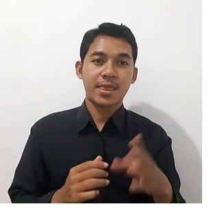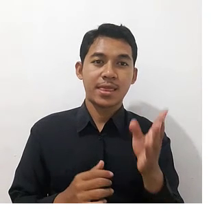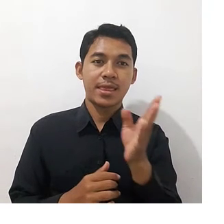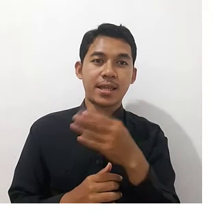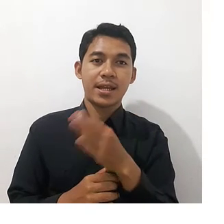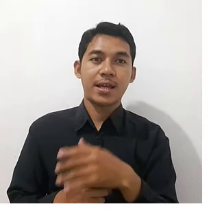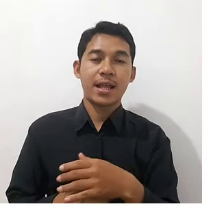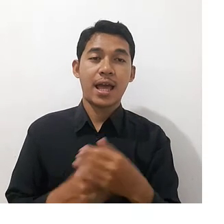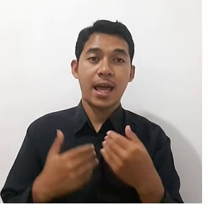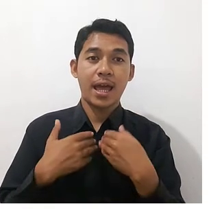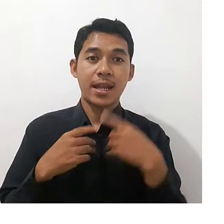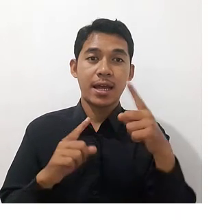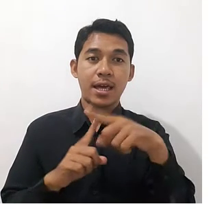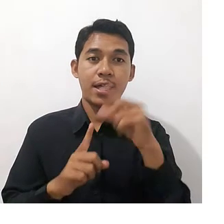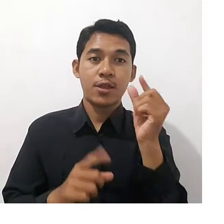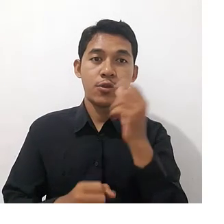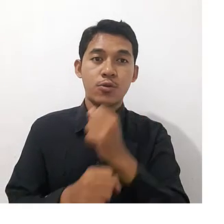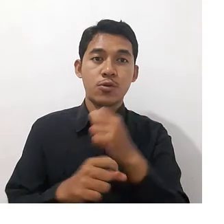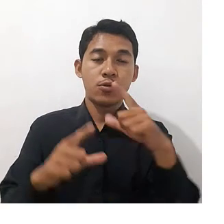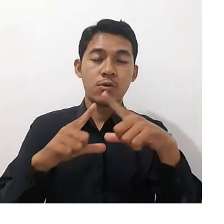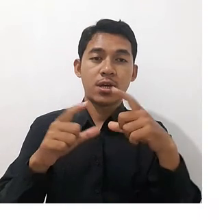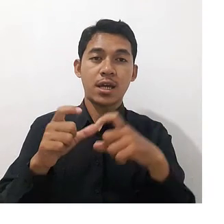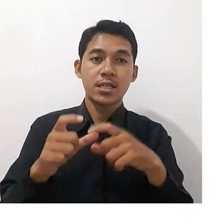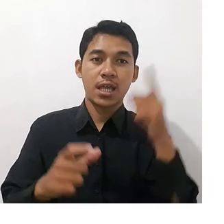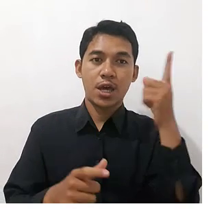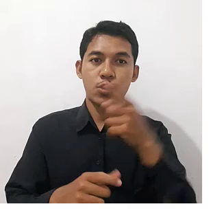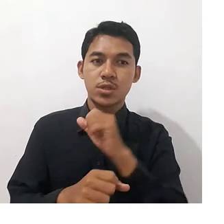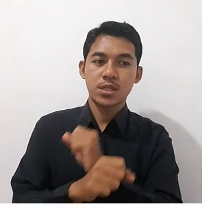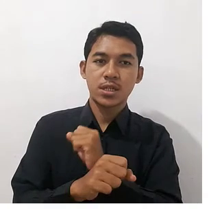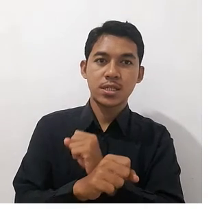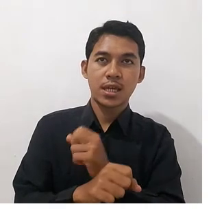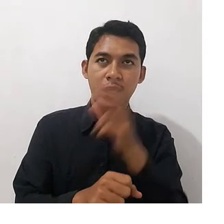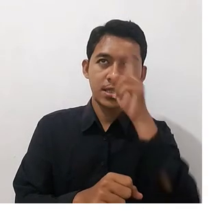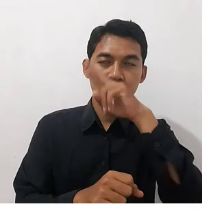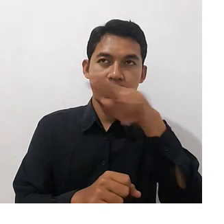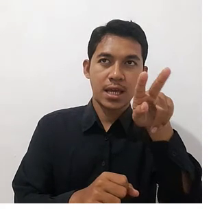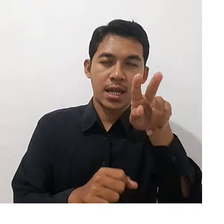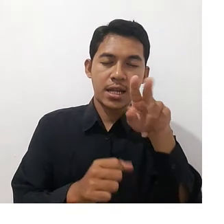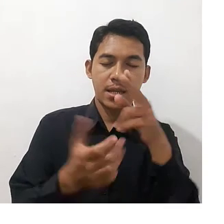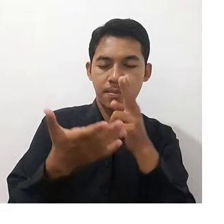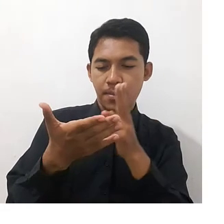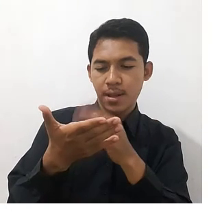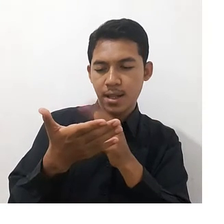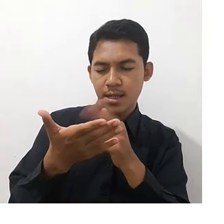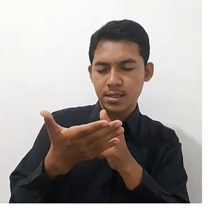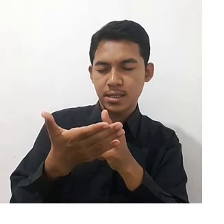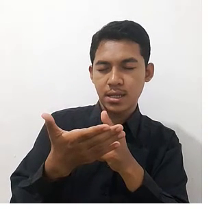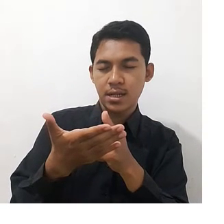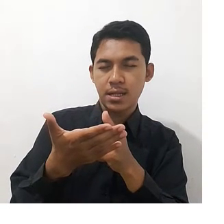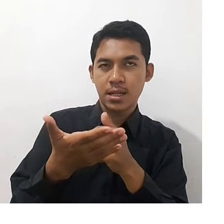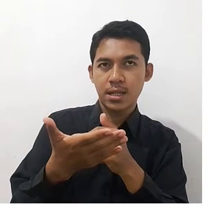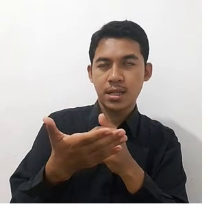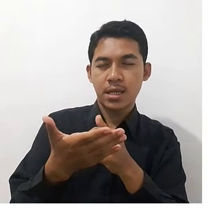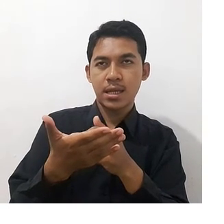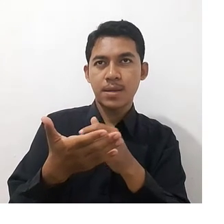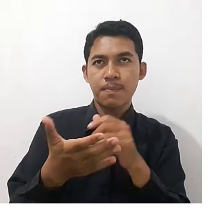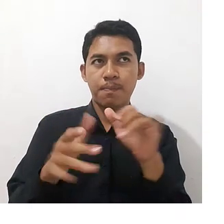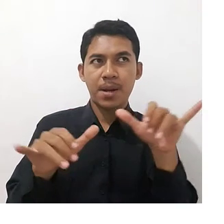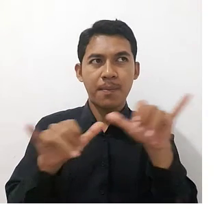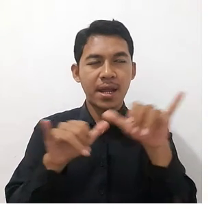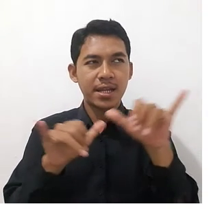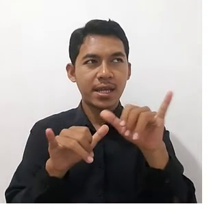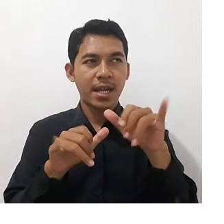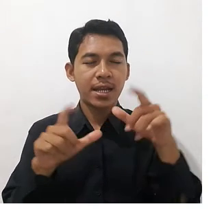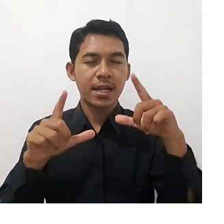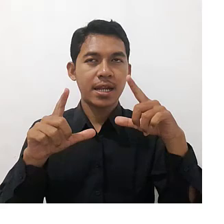yang terakhir ada tugas yang harus dikerjakan, cari literatur ya tentang perbedaan antara sistem analog dan sistem digital. Tadi kan tadi